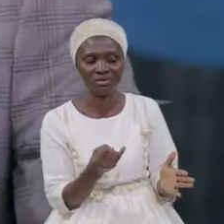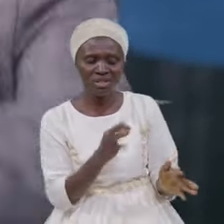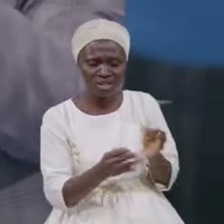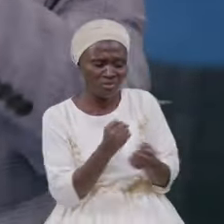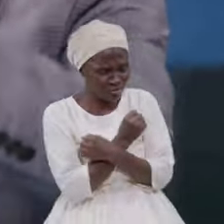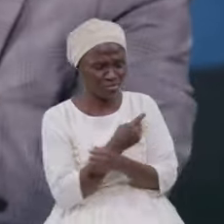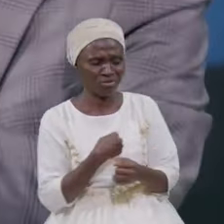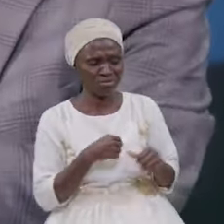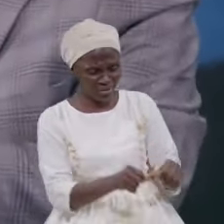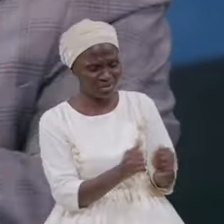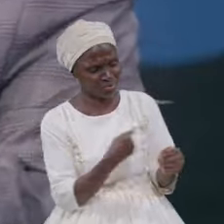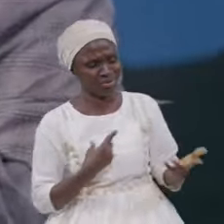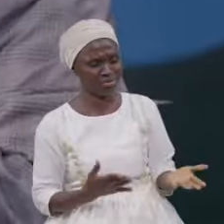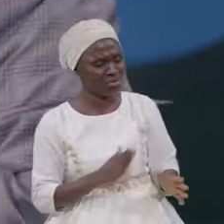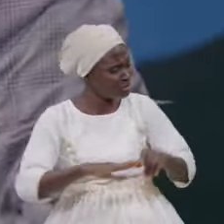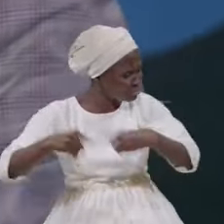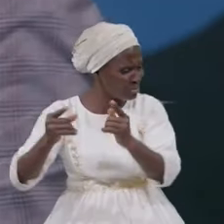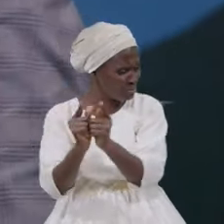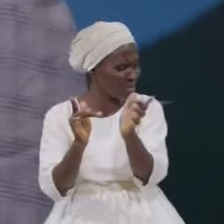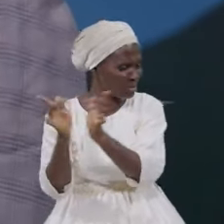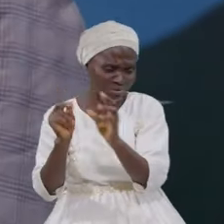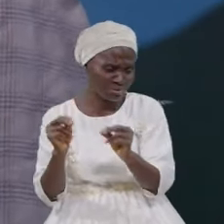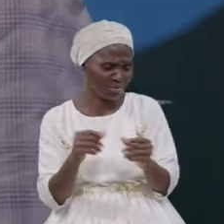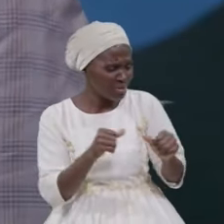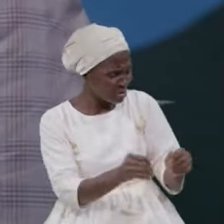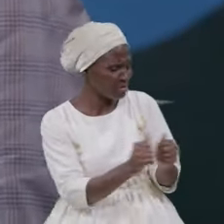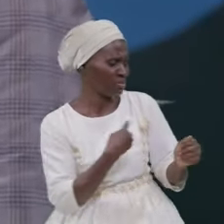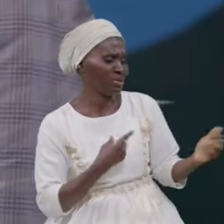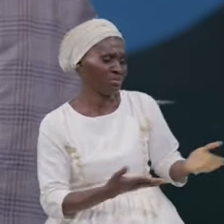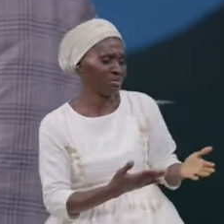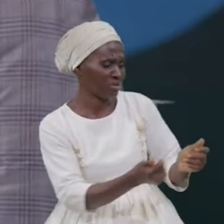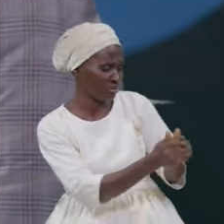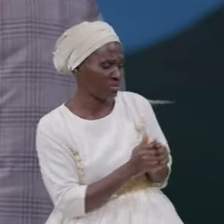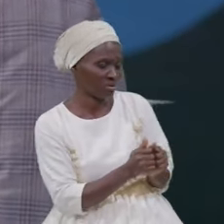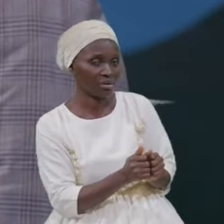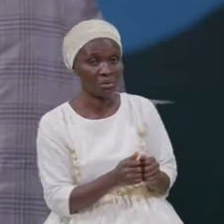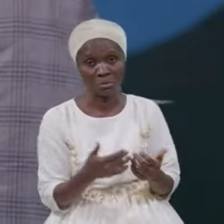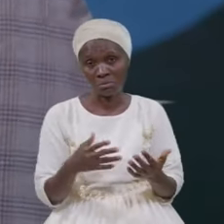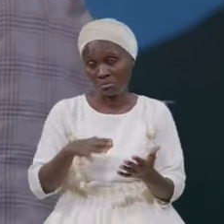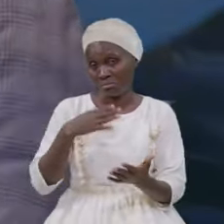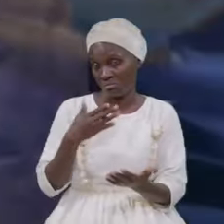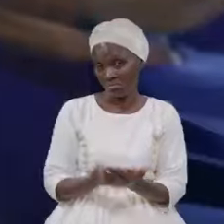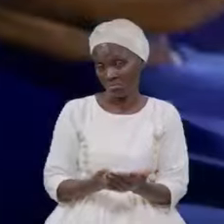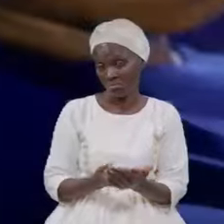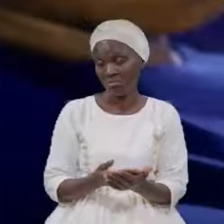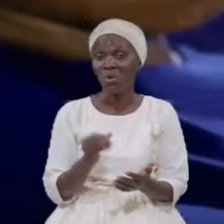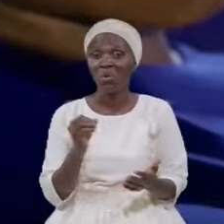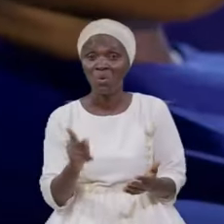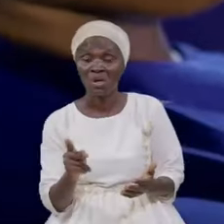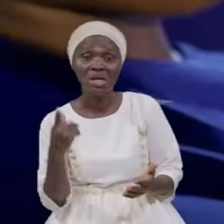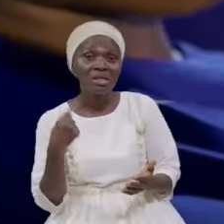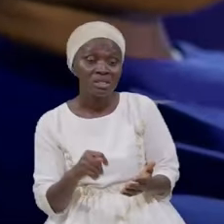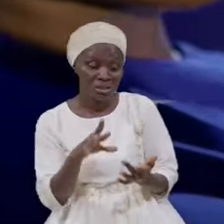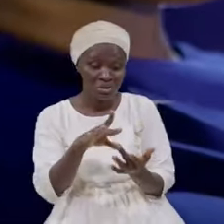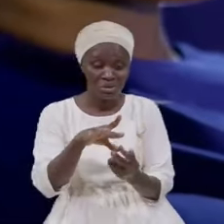Bon, le choix te revient. Tu veux mourir avec le partenaire de péché. Tu veux.